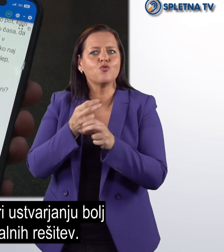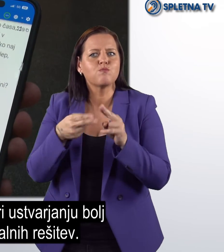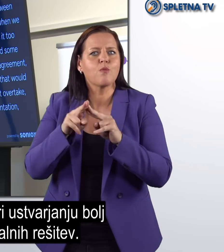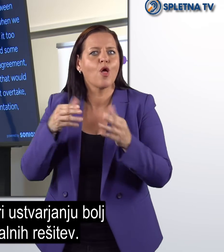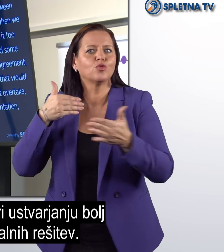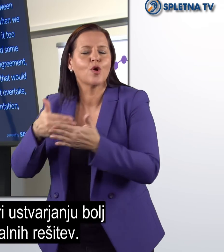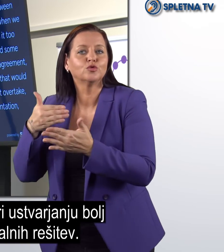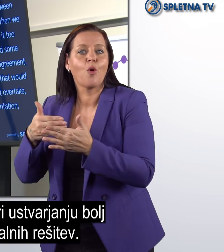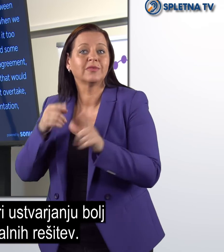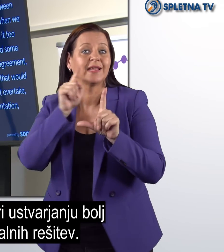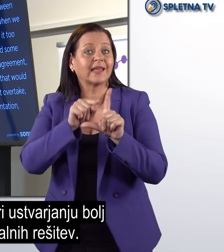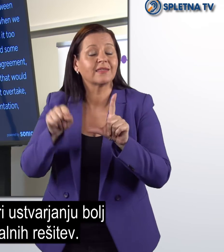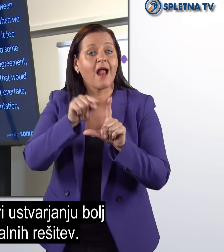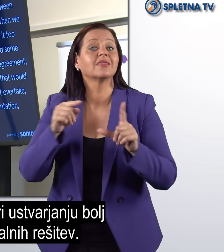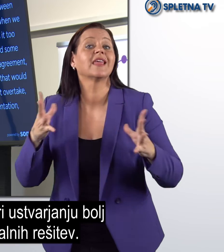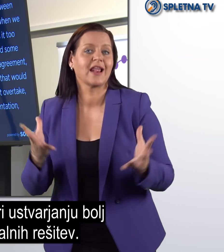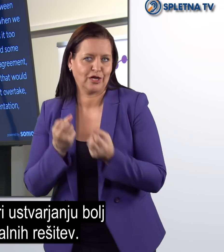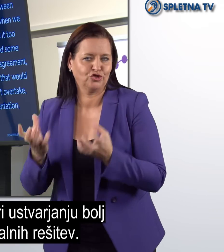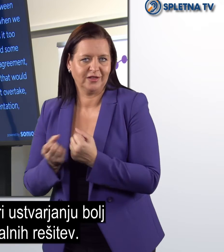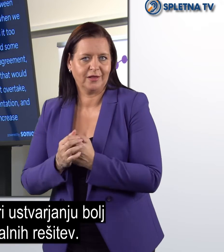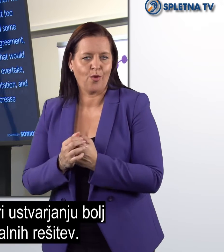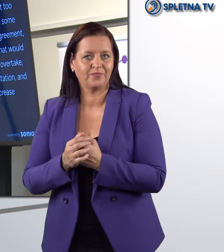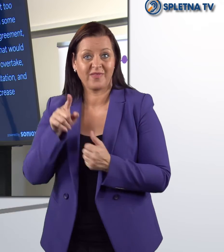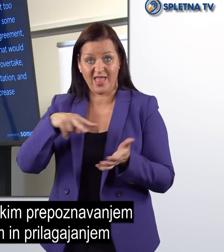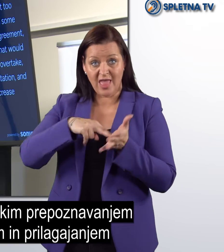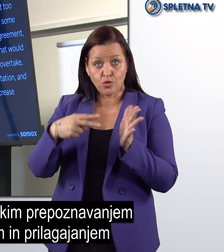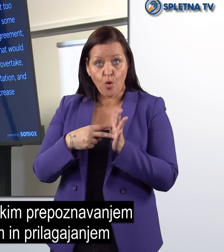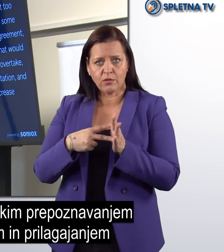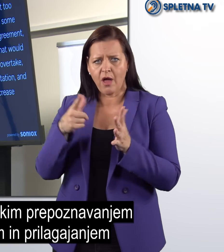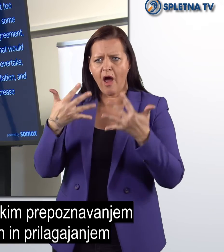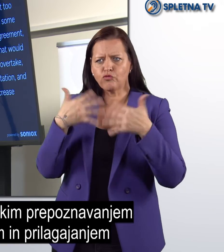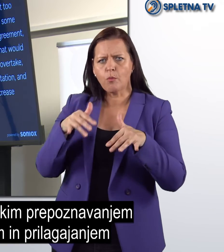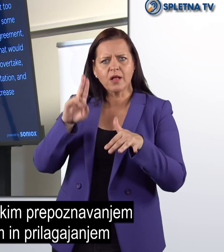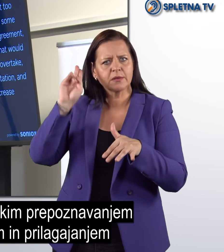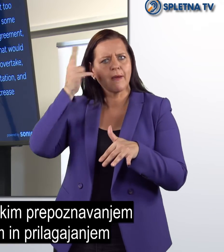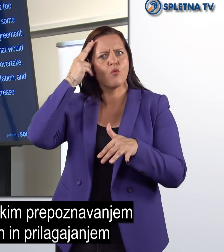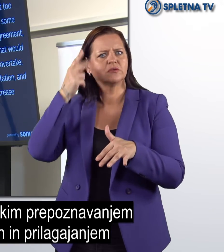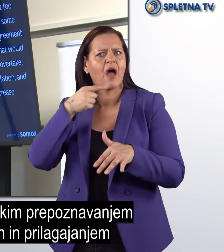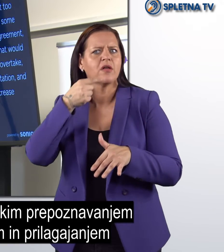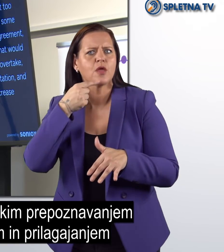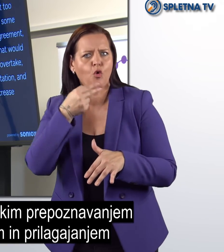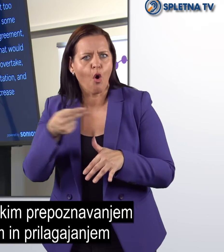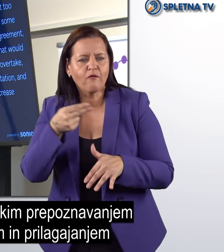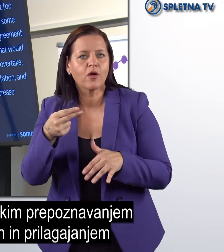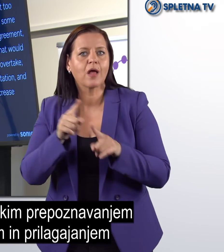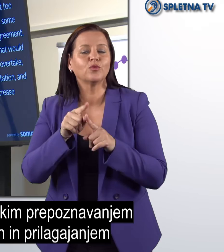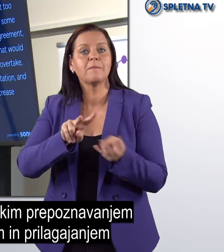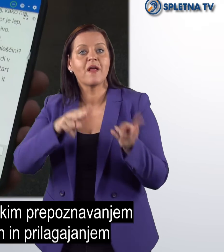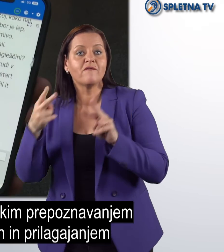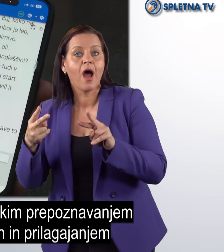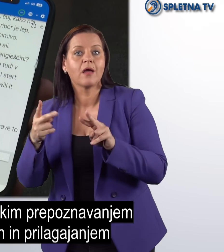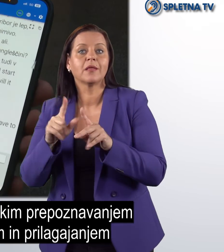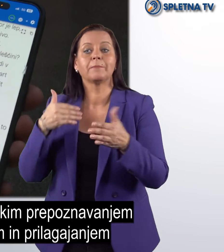bolj dostopnih digitalnih rešitev. Tehnologija z avtomatskim prepoznavanjem govora,